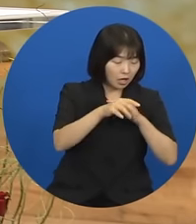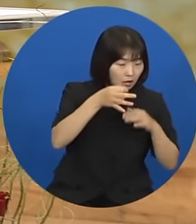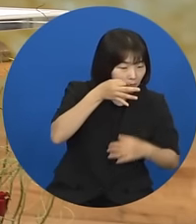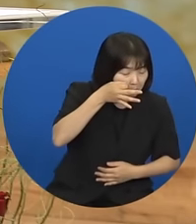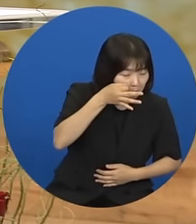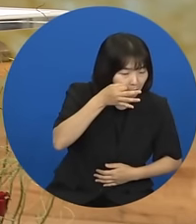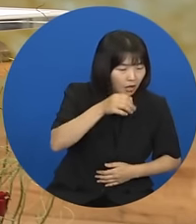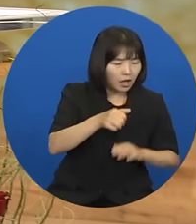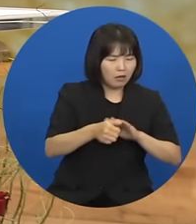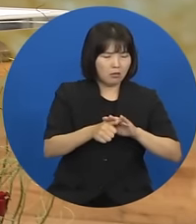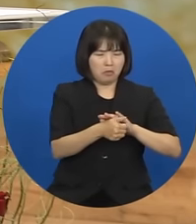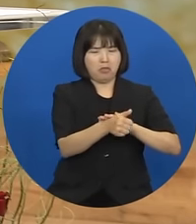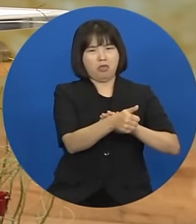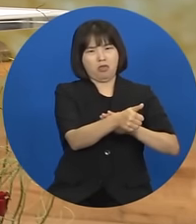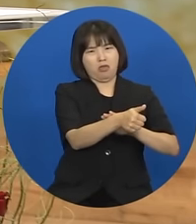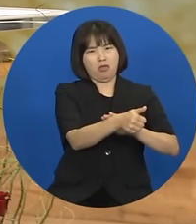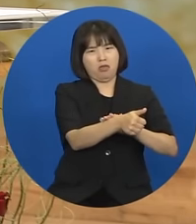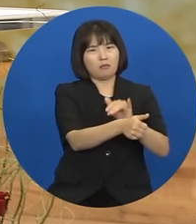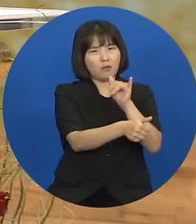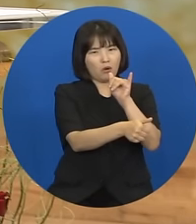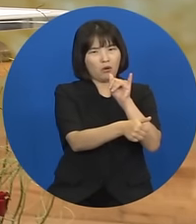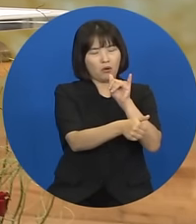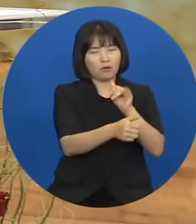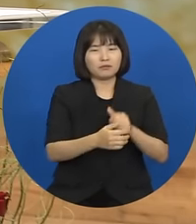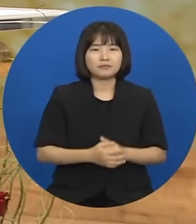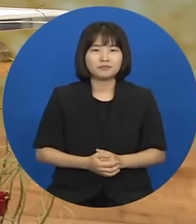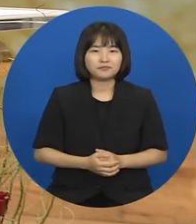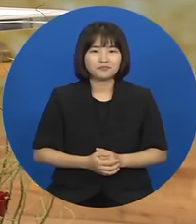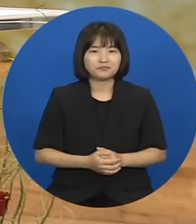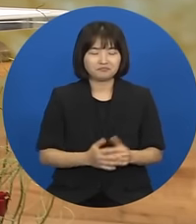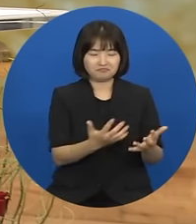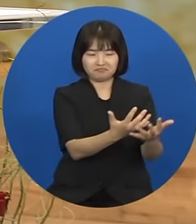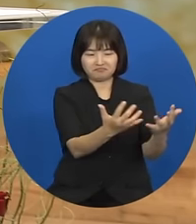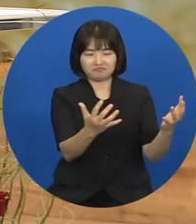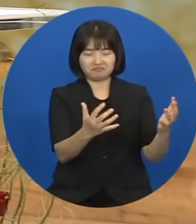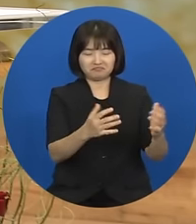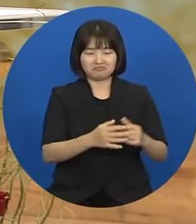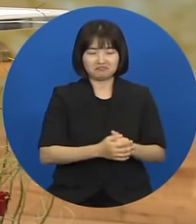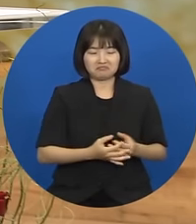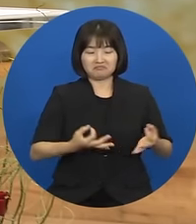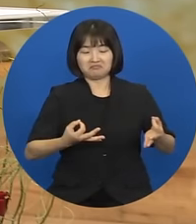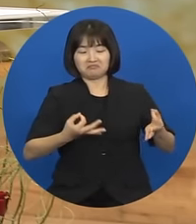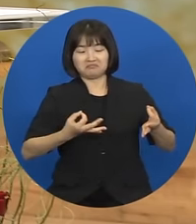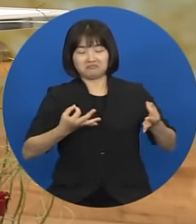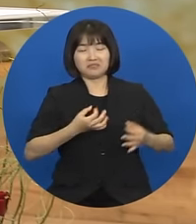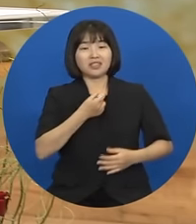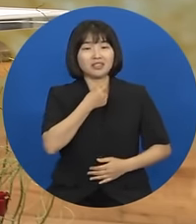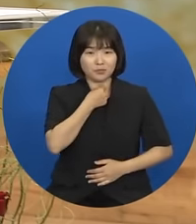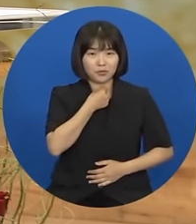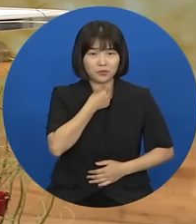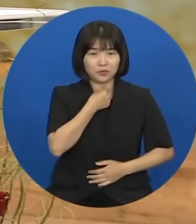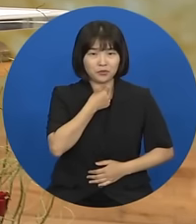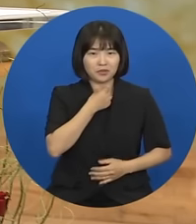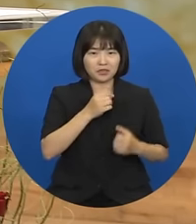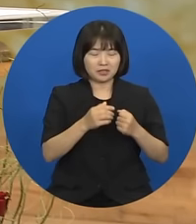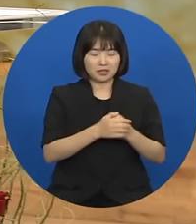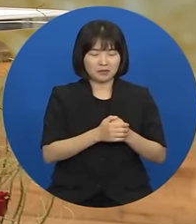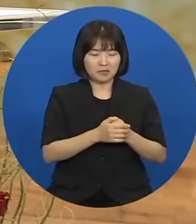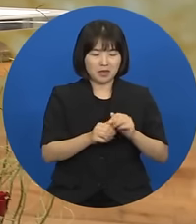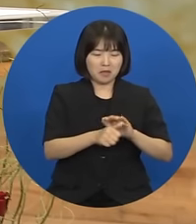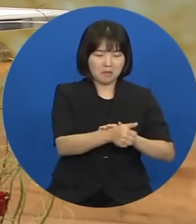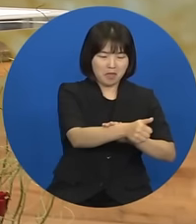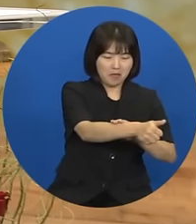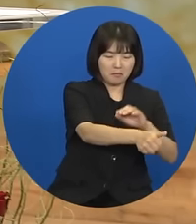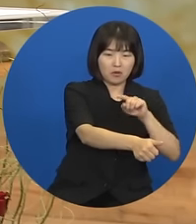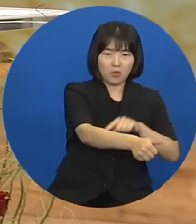한 마리 거기 있었습니다. 아이들 앞에서 허세 부리고 싶은 마음이 들어서 제가 뱀의 꼬리를